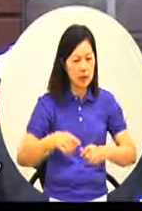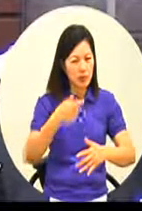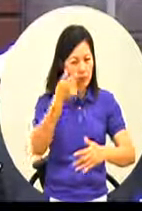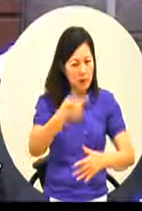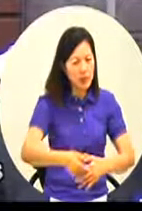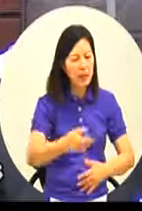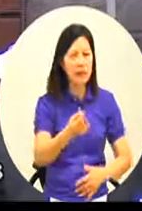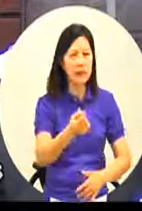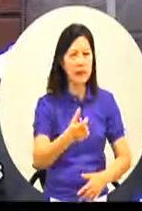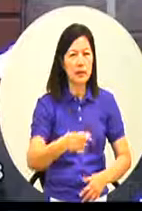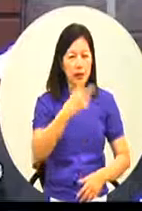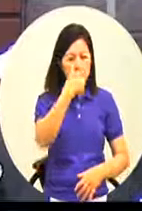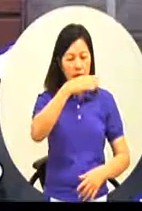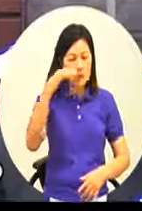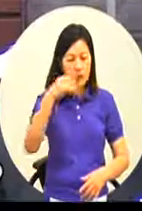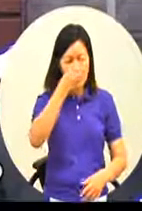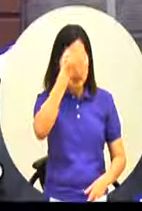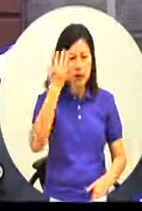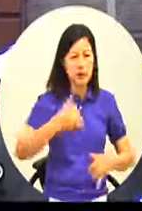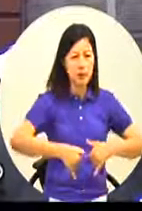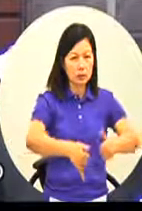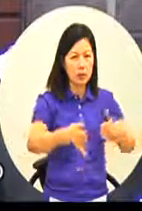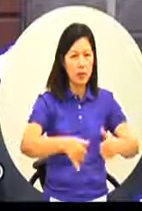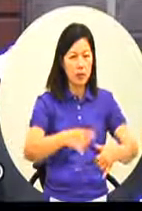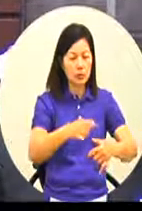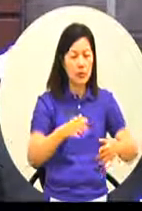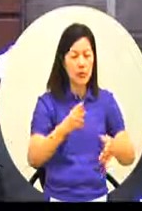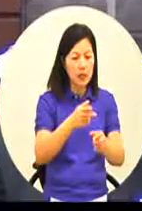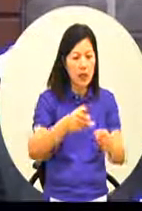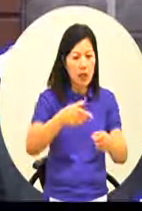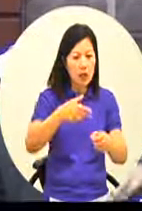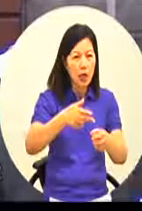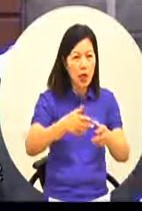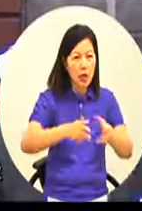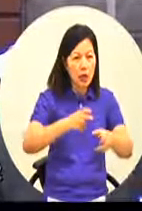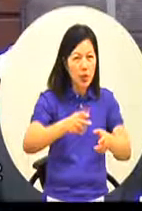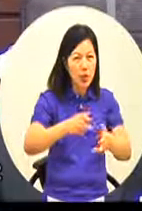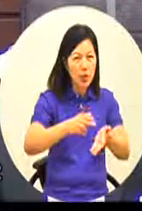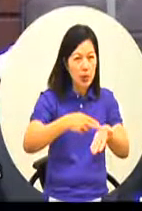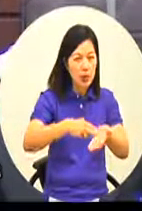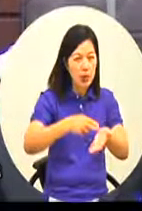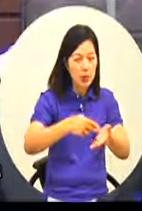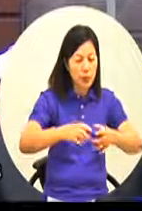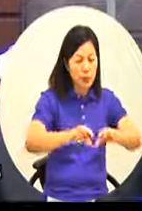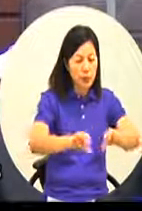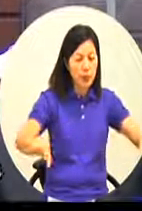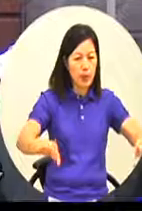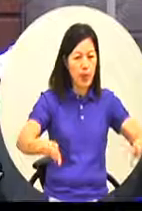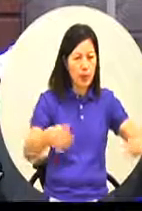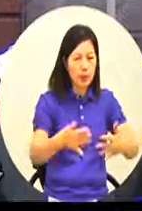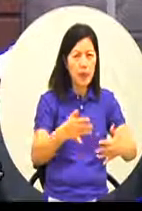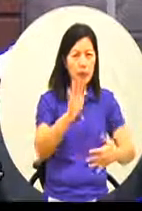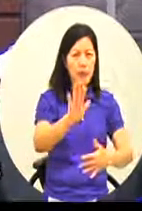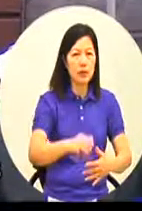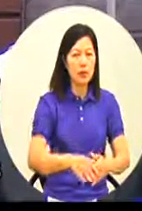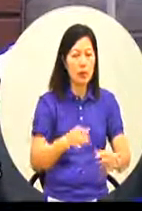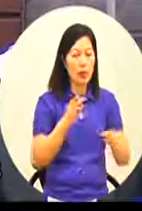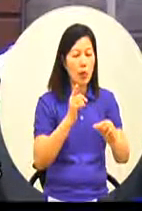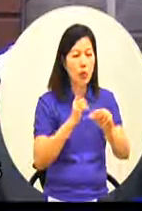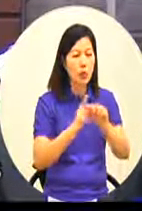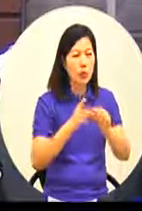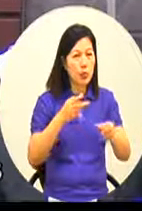青年路油管迁移的问题，啊，这个油工哈，我了解哈，那个中油公司